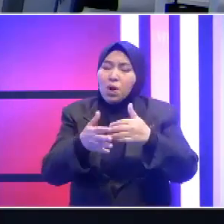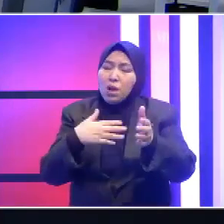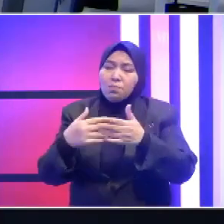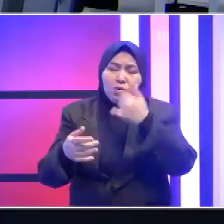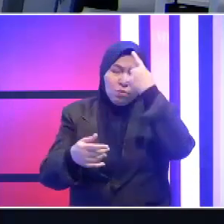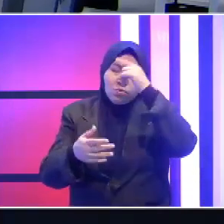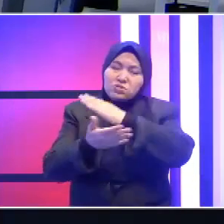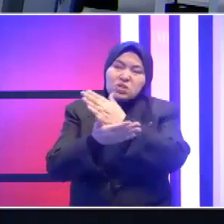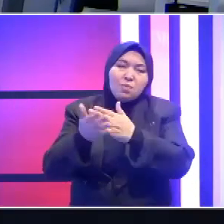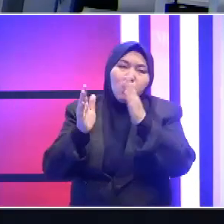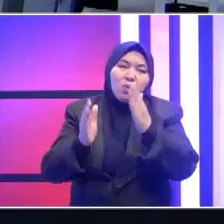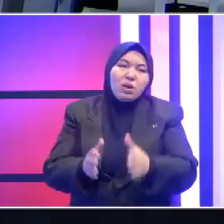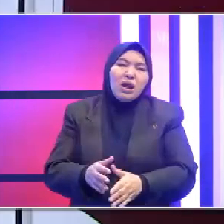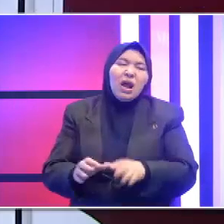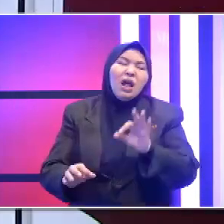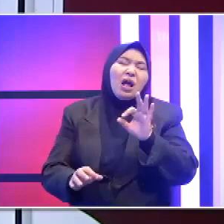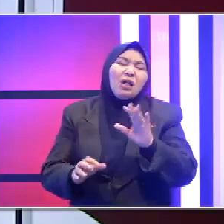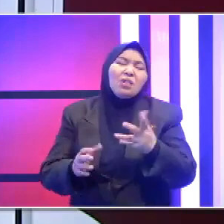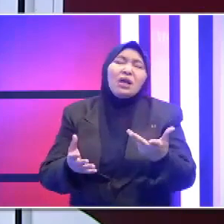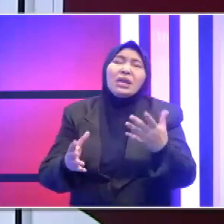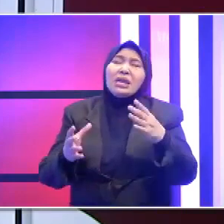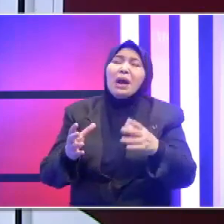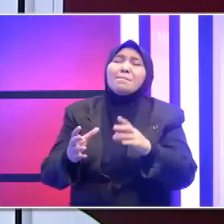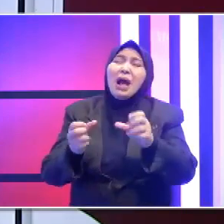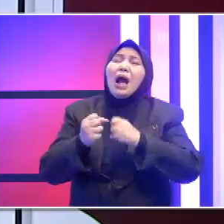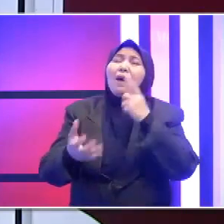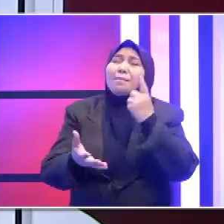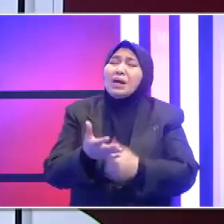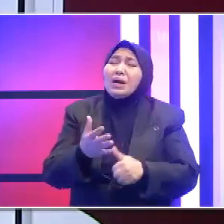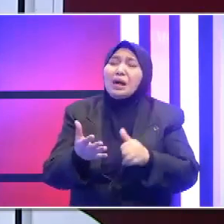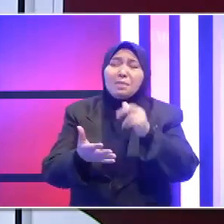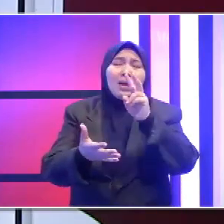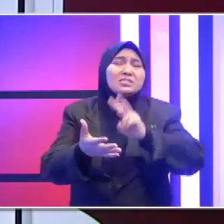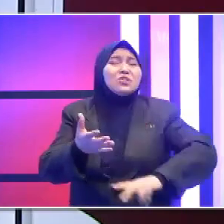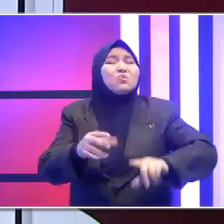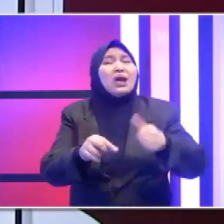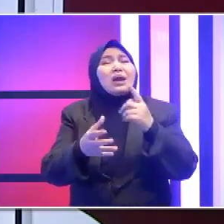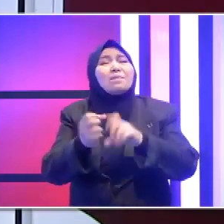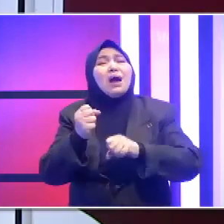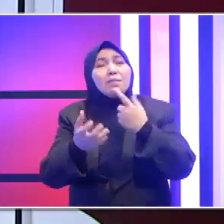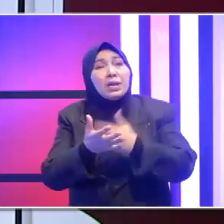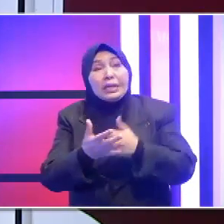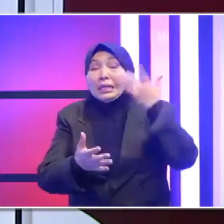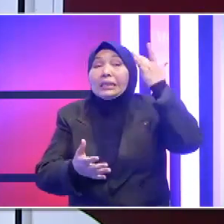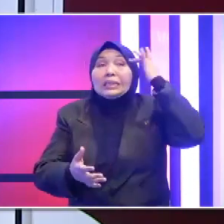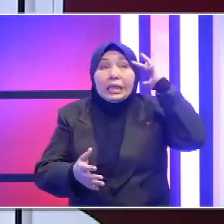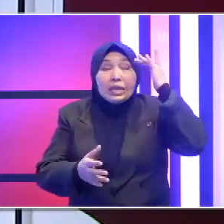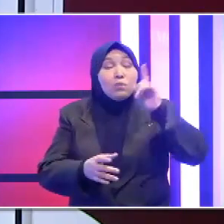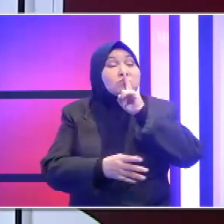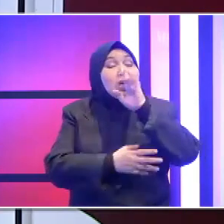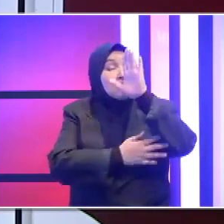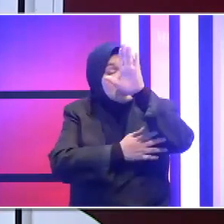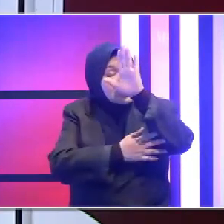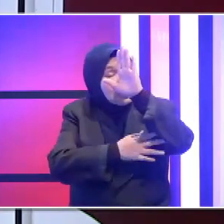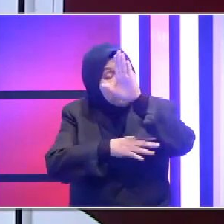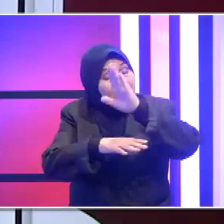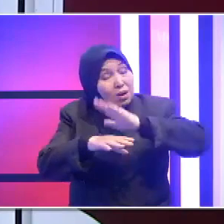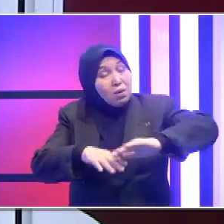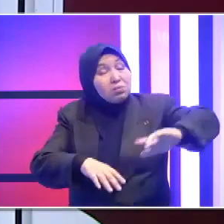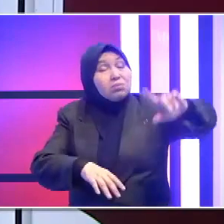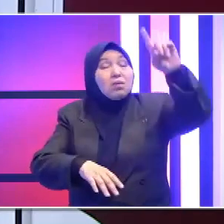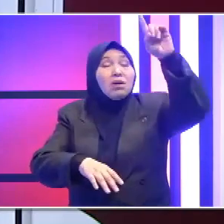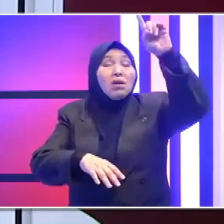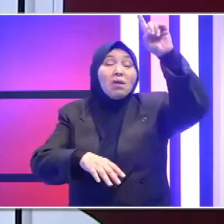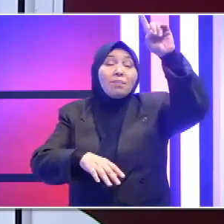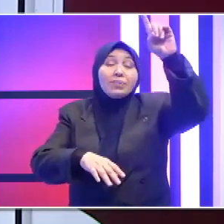bagi senior menghasilkan Allah kalau bersyukur Anda apel dan sebenarnya pasta dia tidak tahu ganjaran janji di sisi allah subhanahu